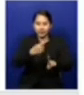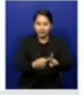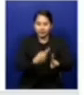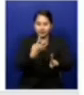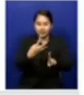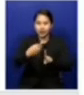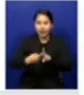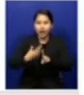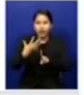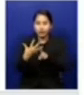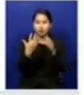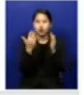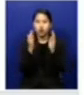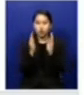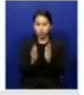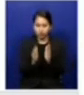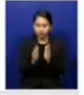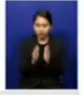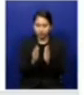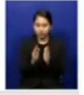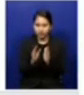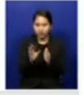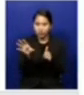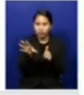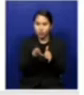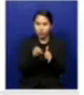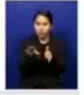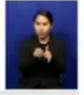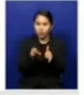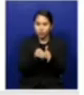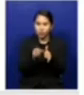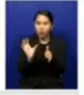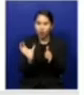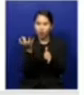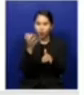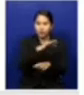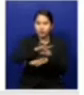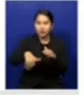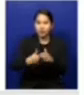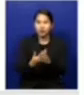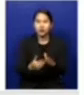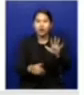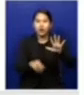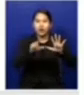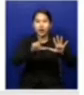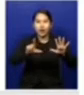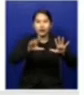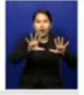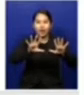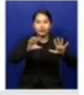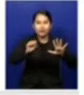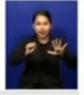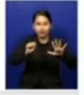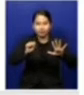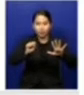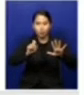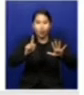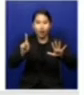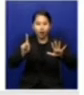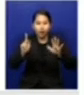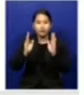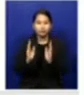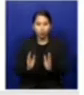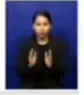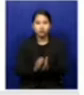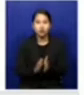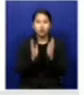ผู้ติดเชื้อทั้งหมดในโลกนี้ก็ประมาณ5,500,000คนมีผู้เสียชีวิต